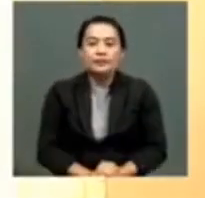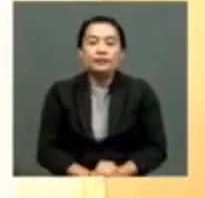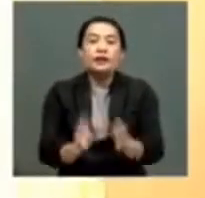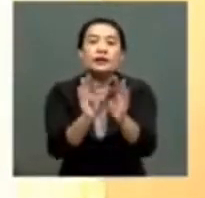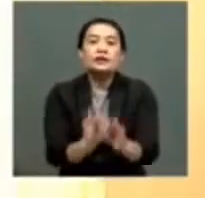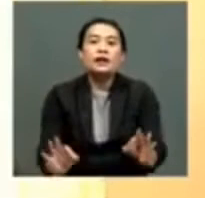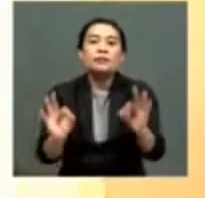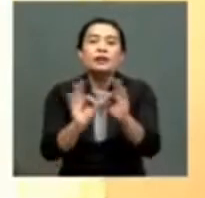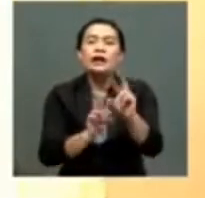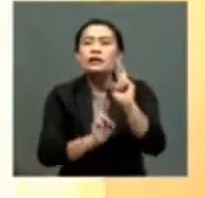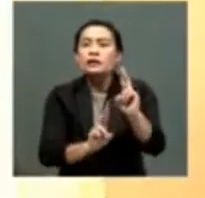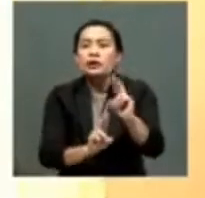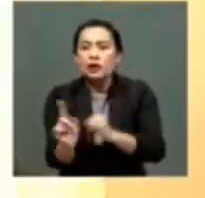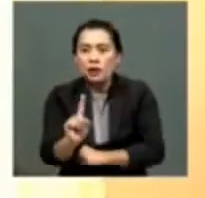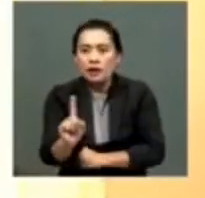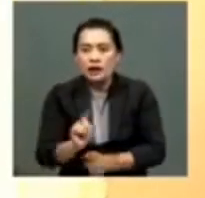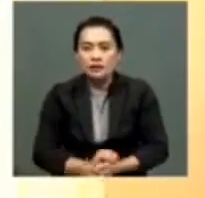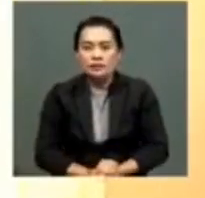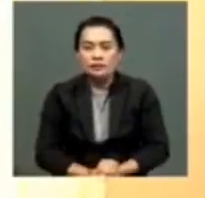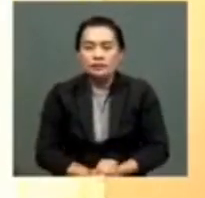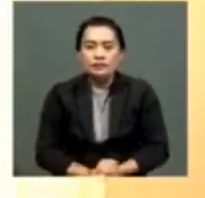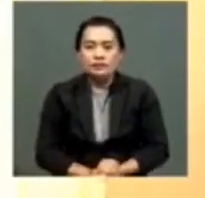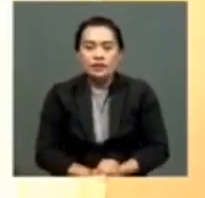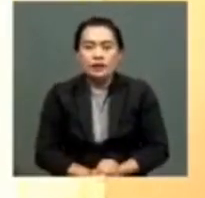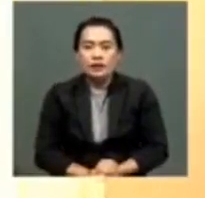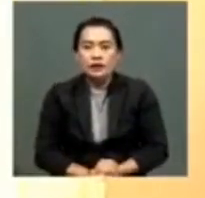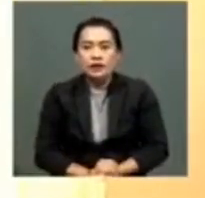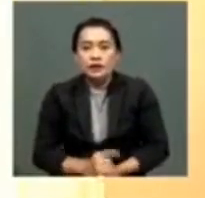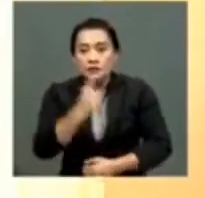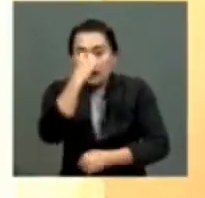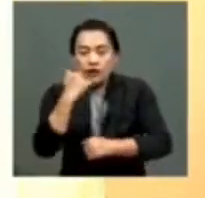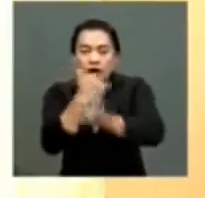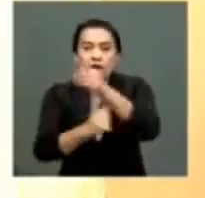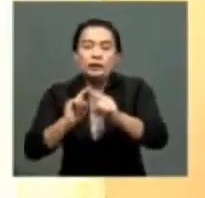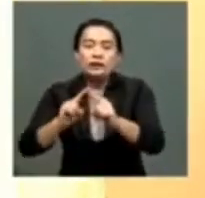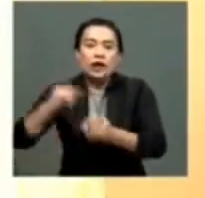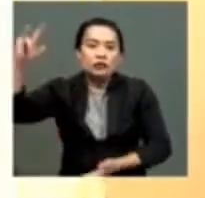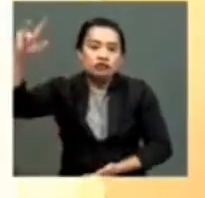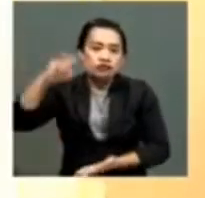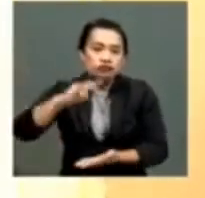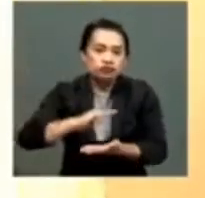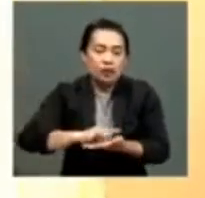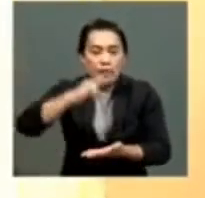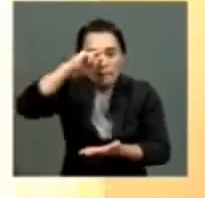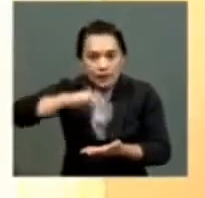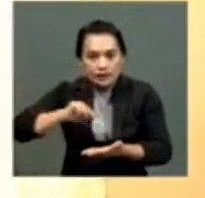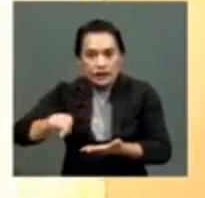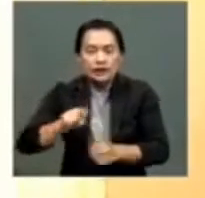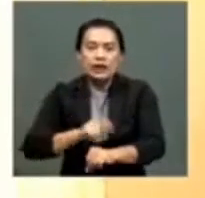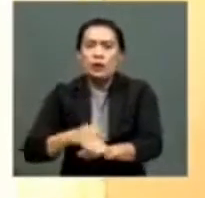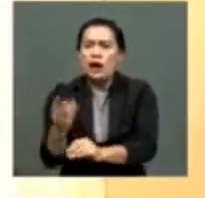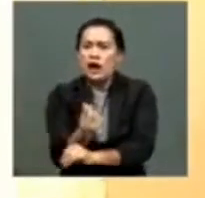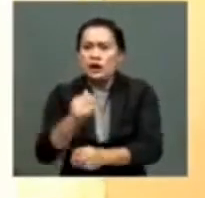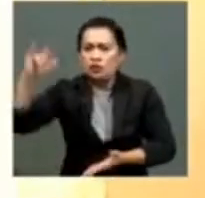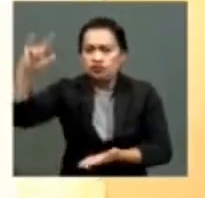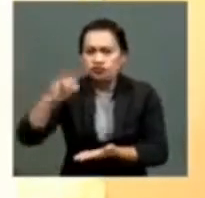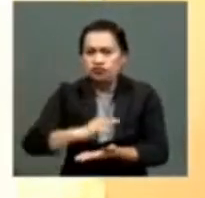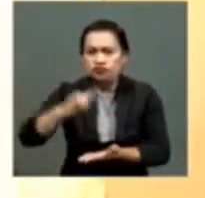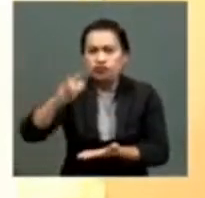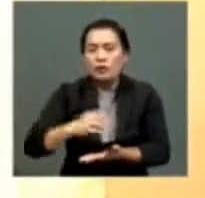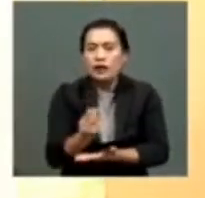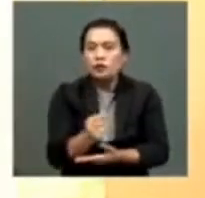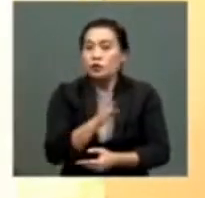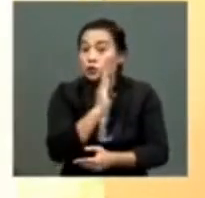องระมัดระวังอย่างมากก็คือถ้าเราเปิดให้ชาวต่างชาติเดินทางเข้าประเทศไทยได้เร็วเกินไปหากนำเชื้อโควิดเข้